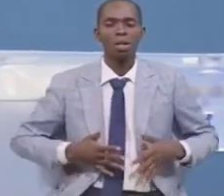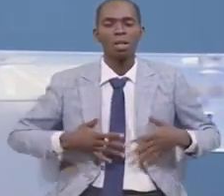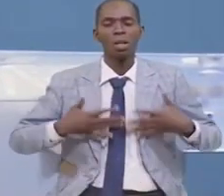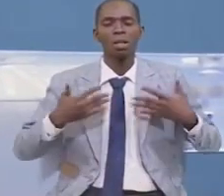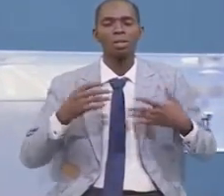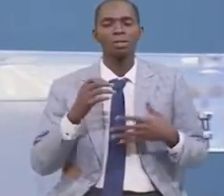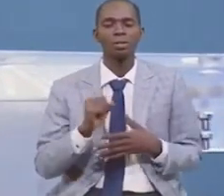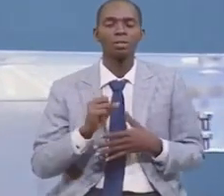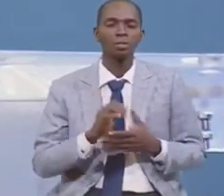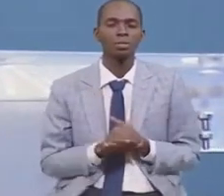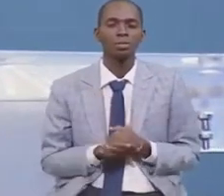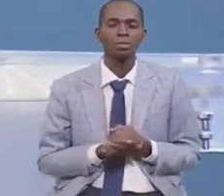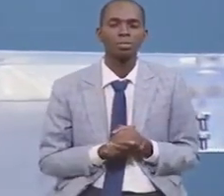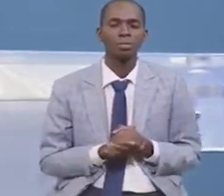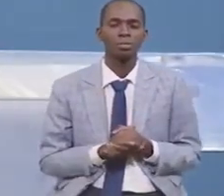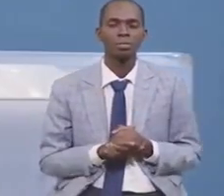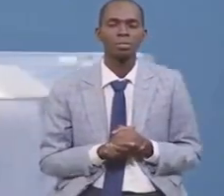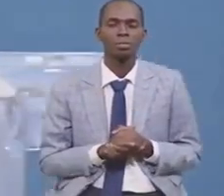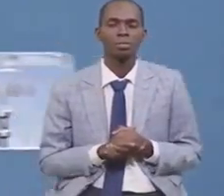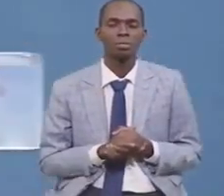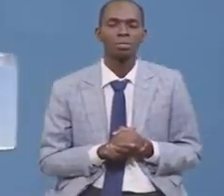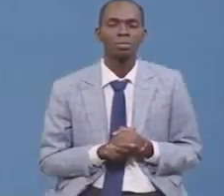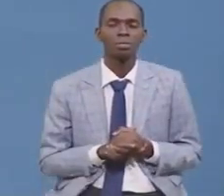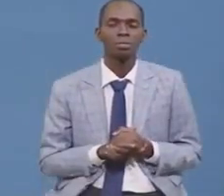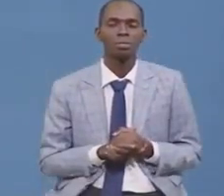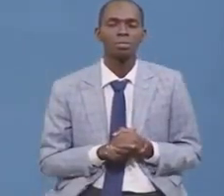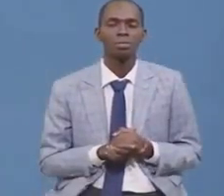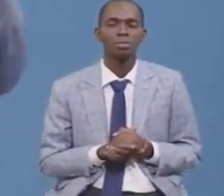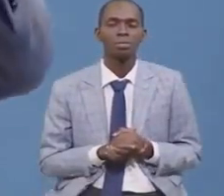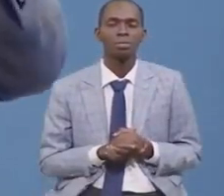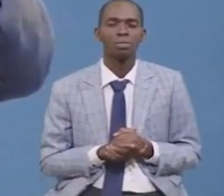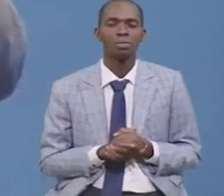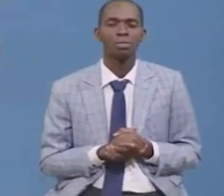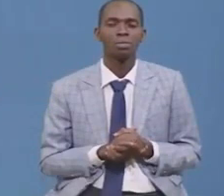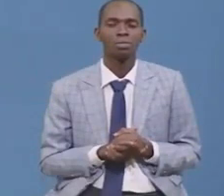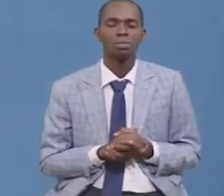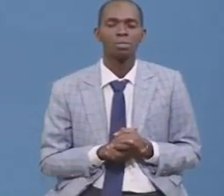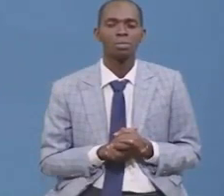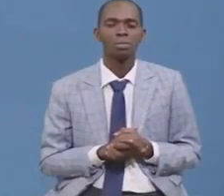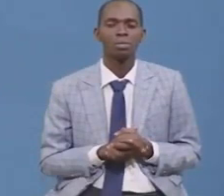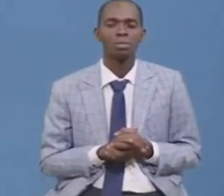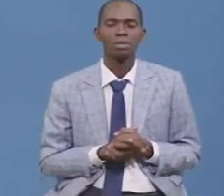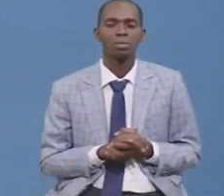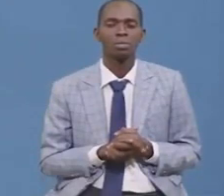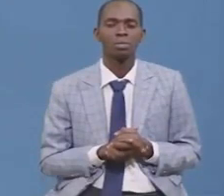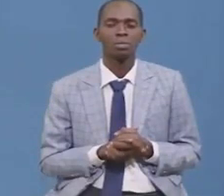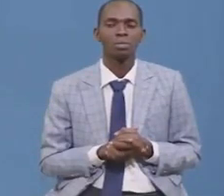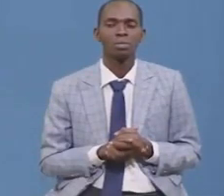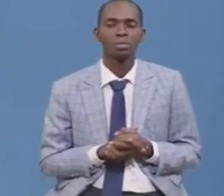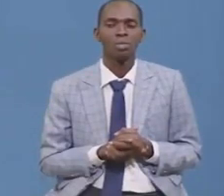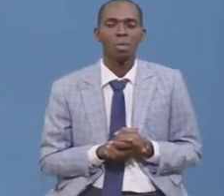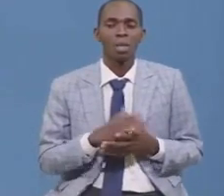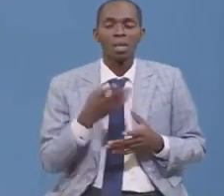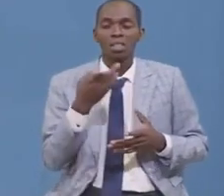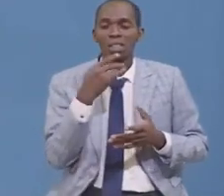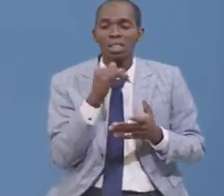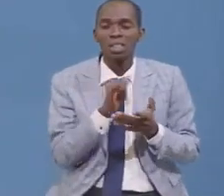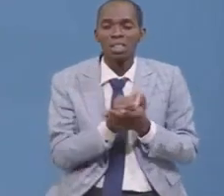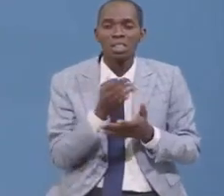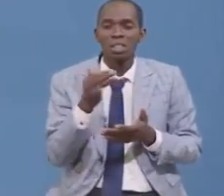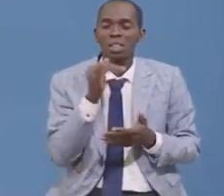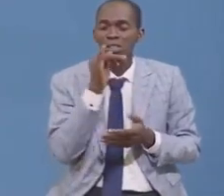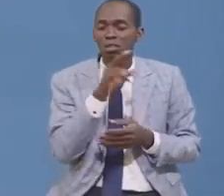మాట ఏ అండి, యాక్షన్స్, చర్యలు లేక క్రియలు. మన జీవిత చర్యల్ని ప్రతిదినం గమనించుకోవాలి. చర్యలు. There's no life